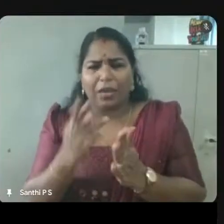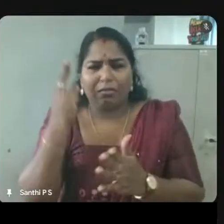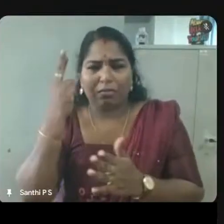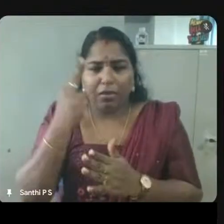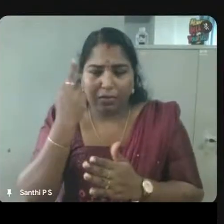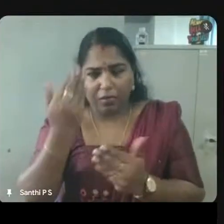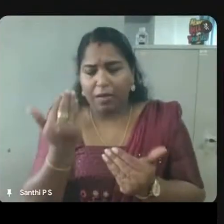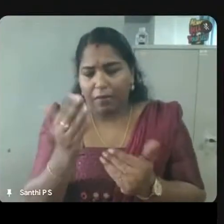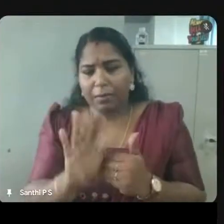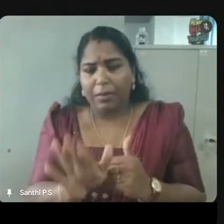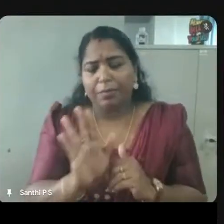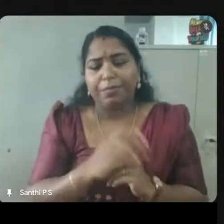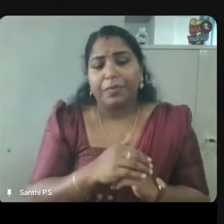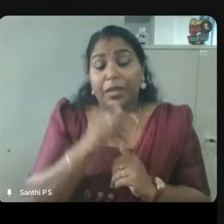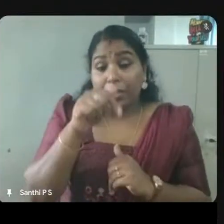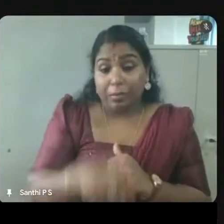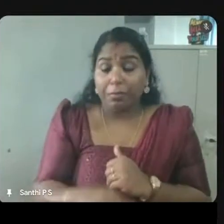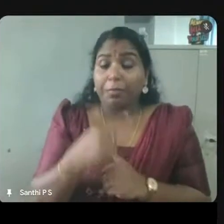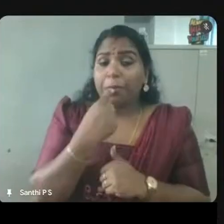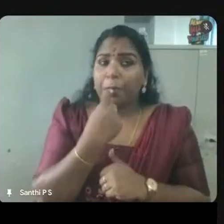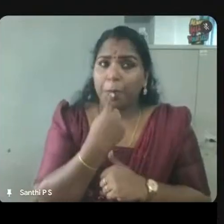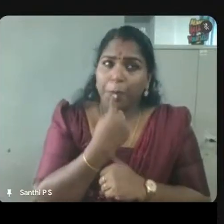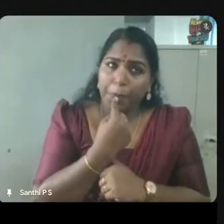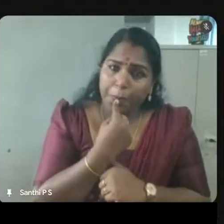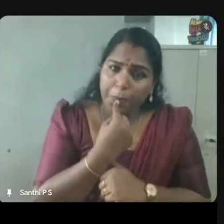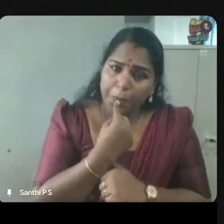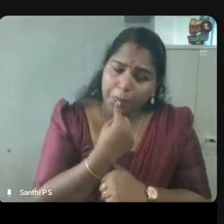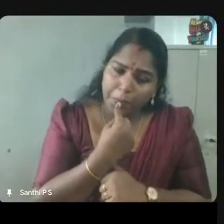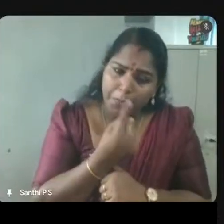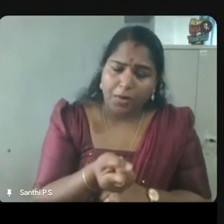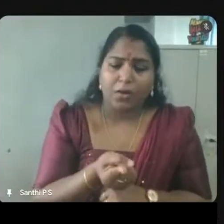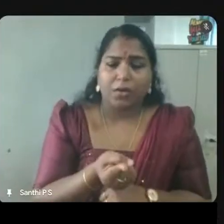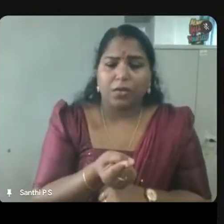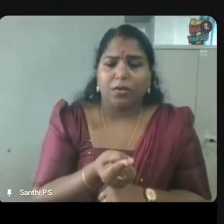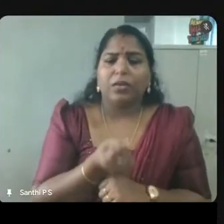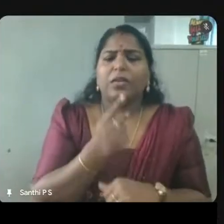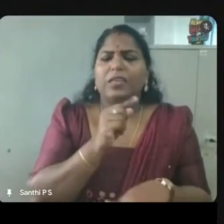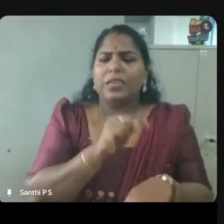പറയുന്ന കാഴ്ചക്കുറവ് ഇടയ്ക്കിടയ്ക്ക് വരുന്നു എന്ന് പറയുന്ന ആയതുകൊണ്ടാണ് ഞാൻ